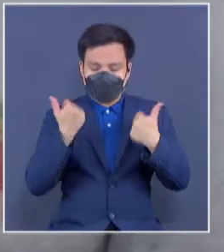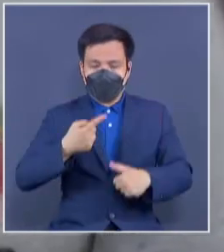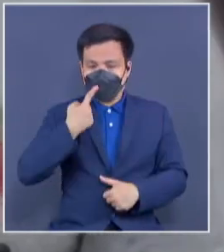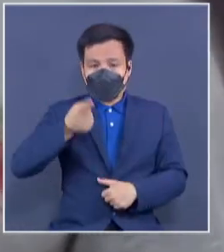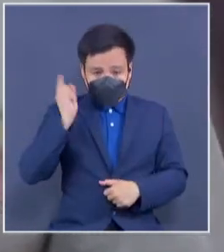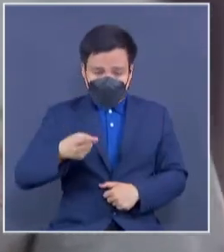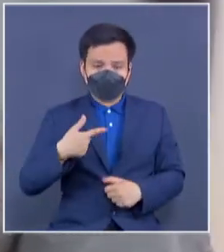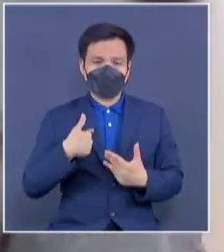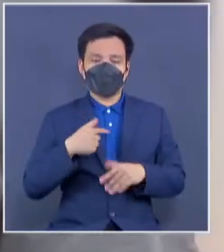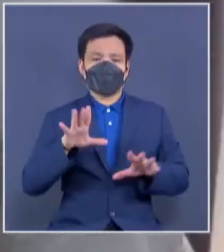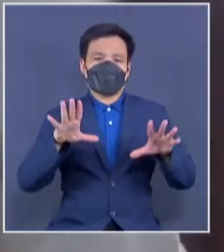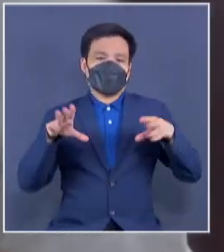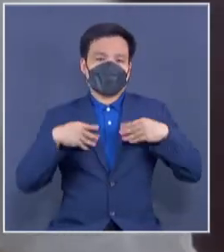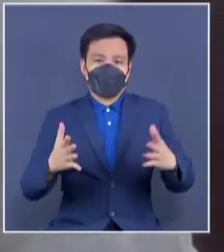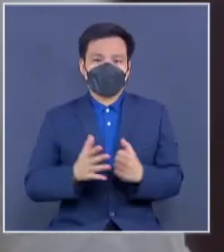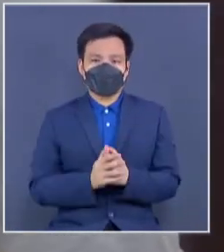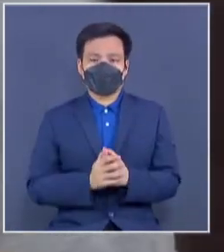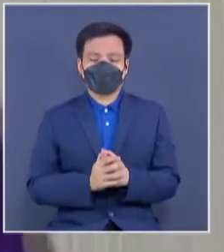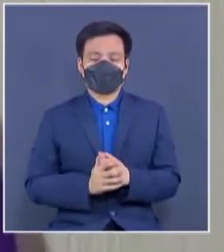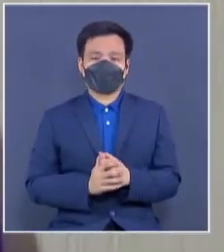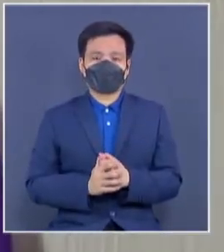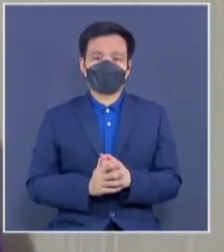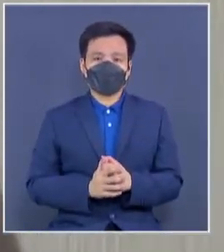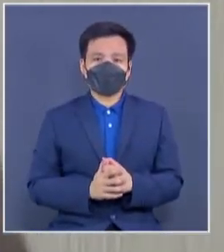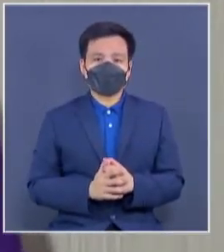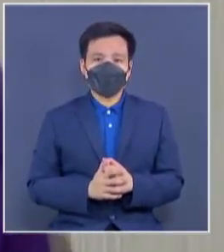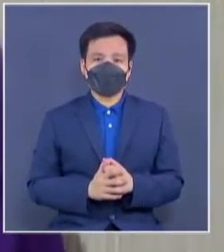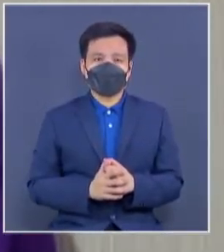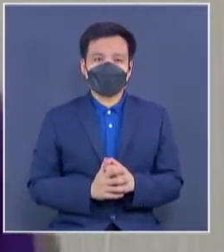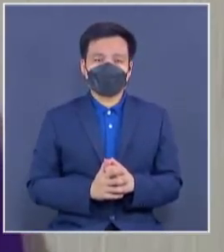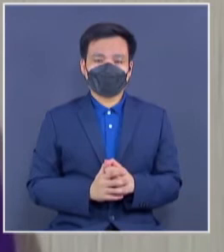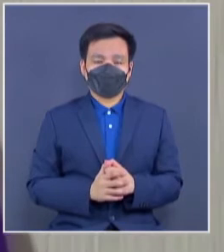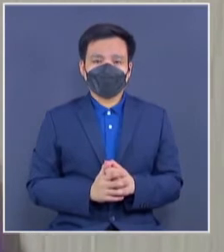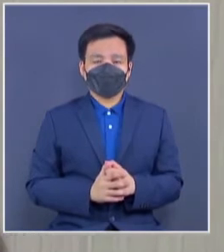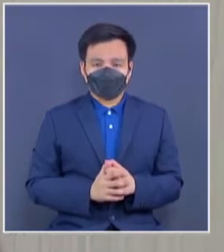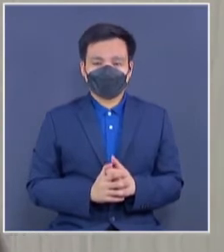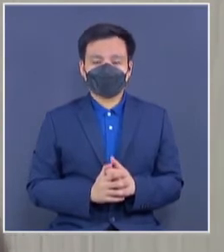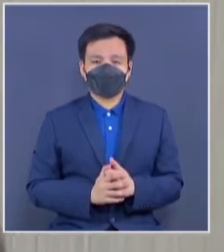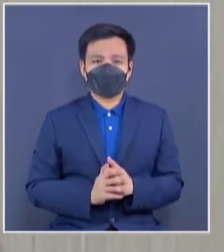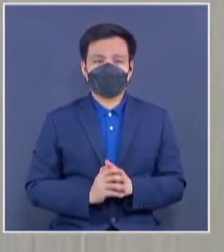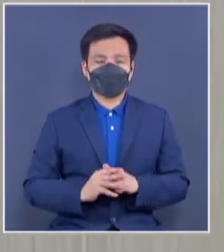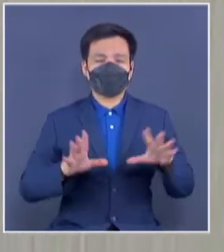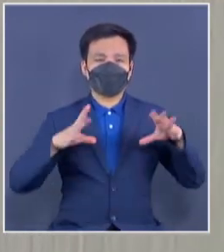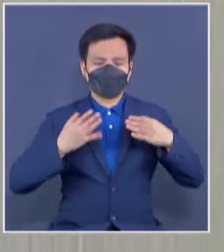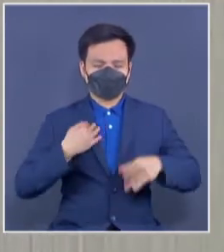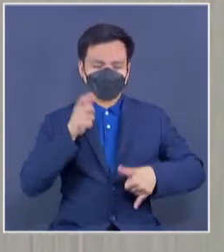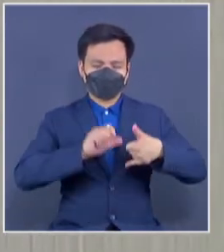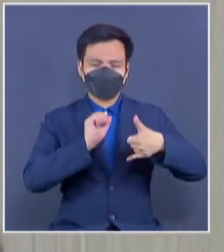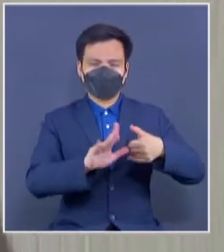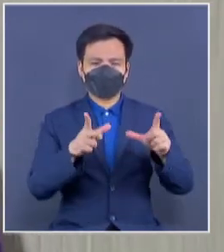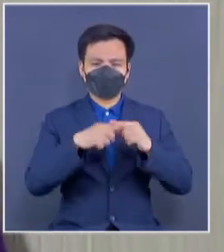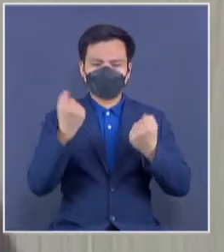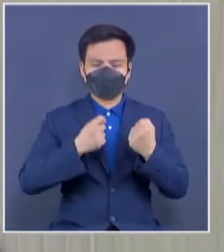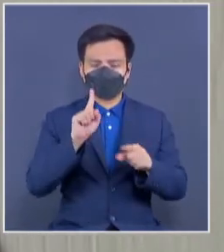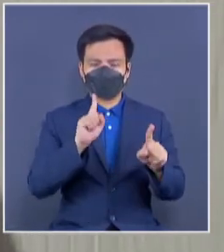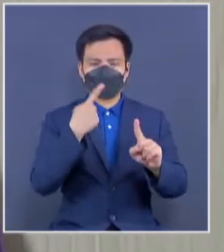หนูไม่ยอมแล้วไม่ยอมแล้วกันนะบอกไม่ยอมแล้วพอดูท่าทีแล้วจะเบี้ยวอ่ะ